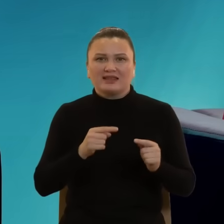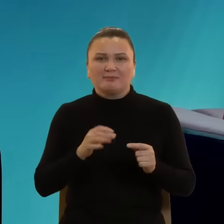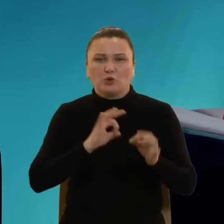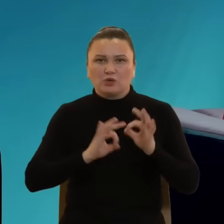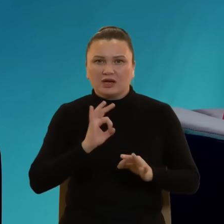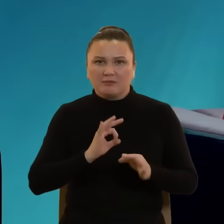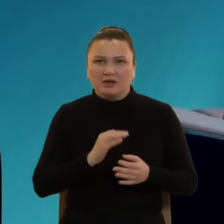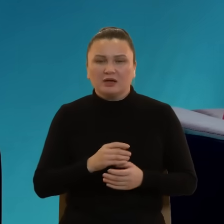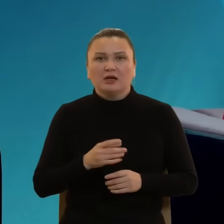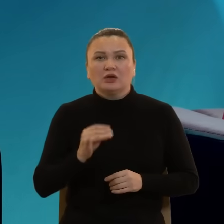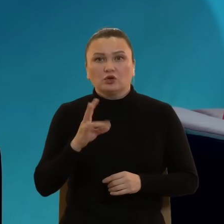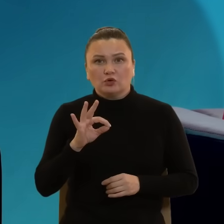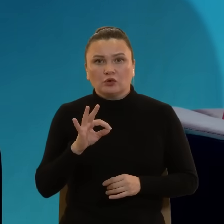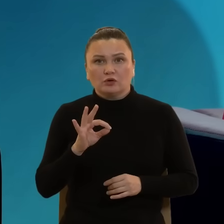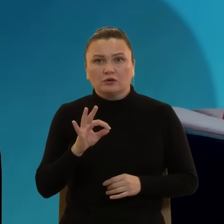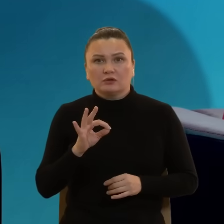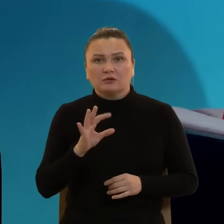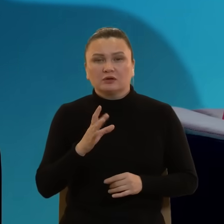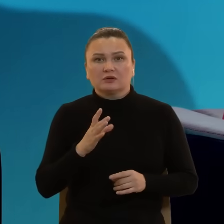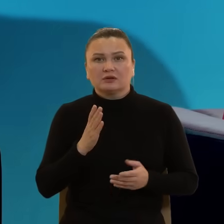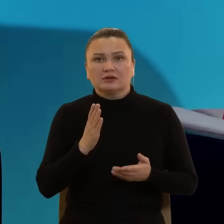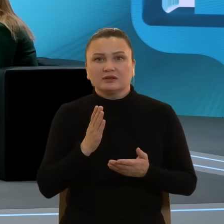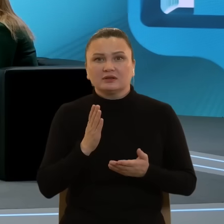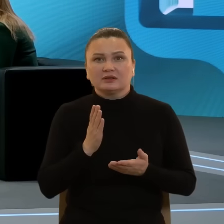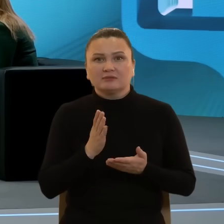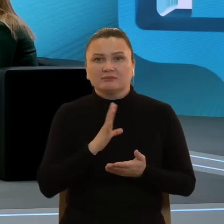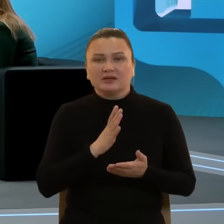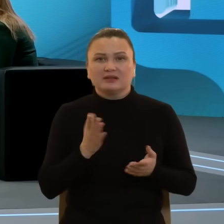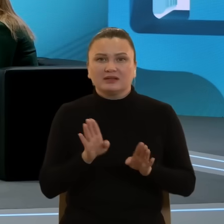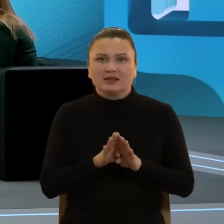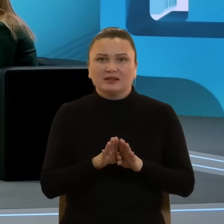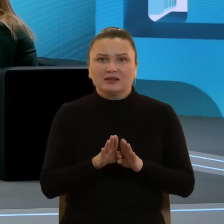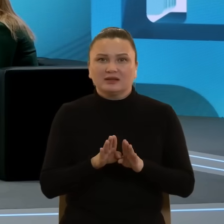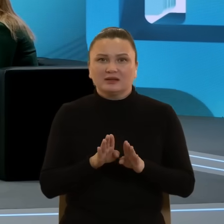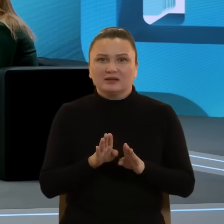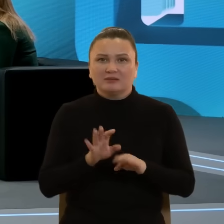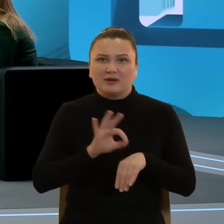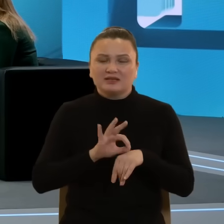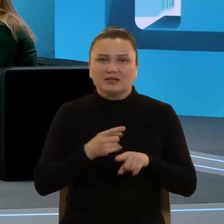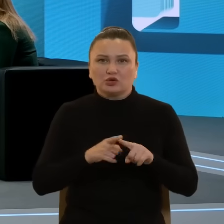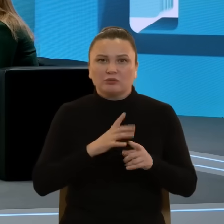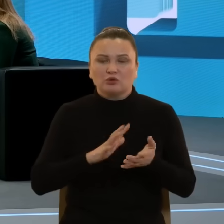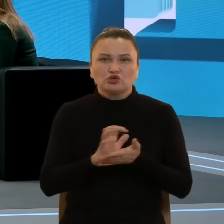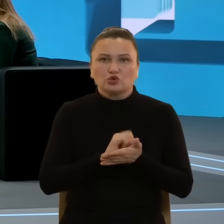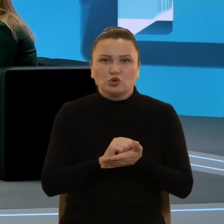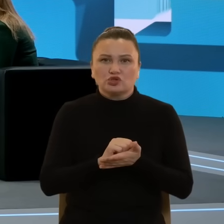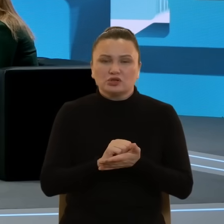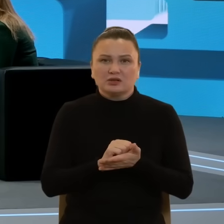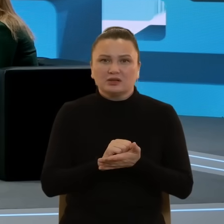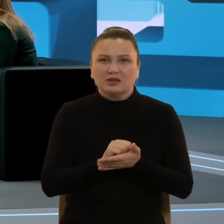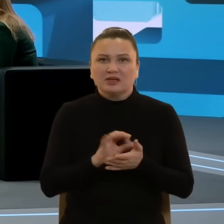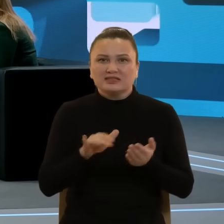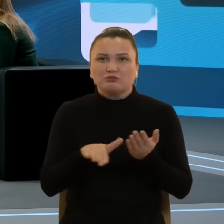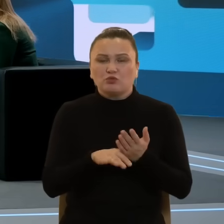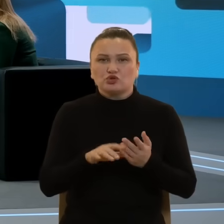так получилось, которые были уничтожены как вид, например, с помощью антибиотиков? С помощью антибиотиков, к сожалению, это невозможно.